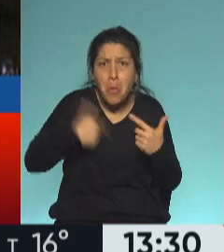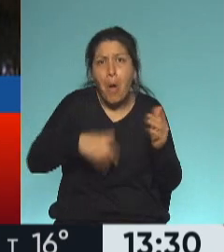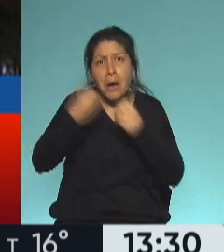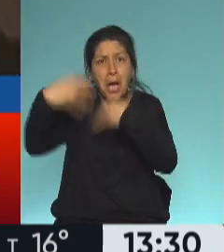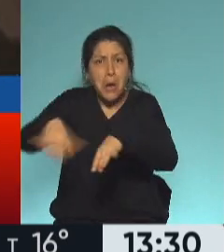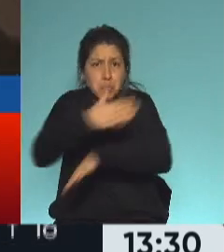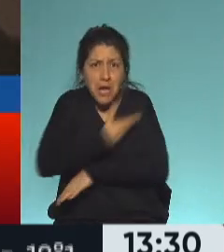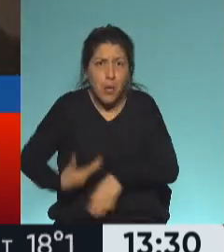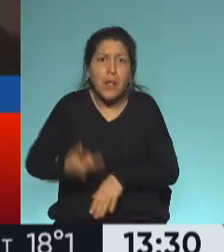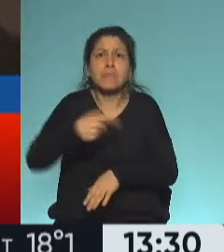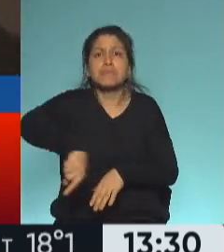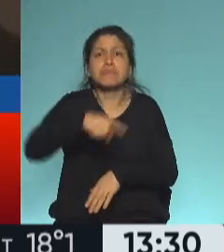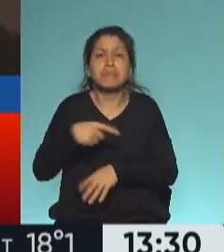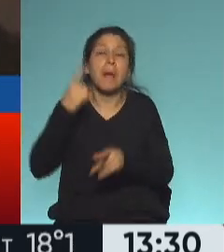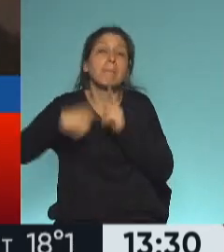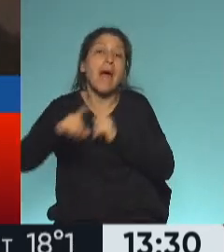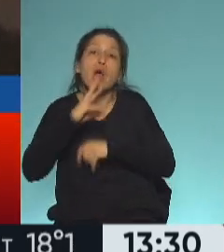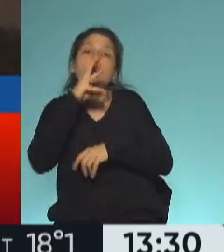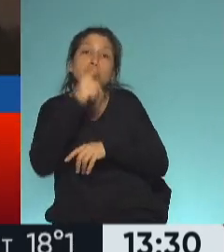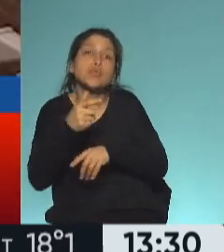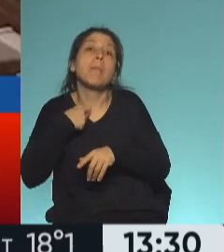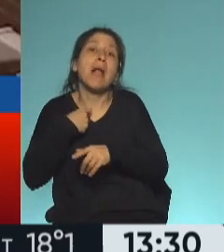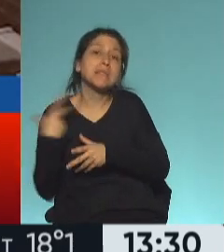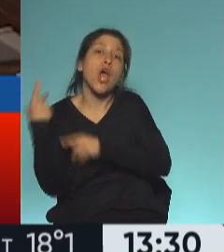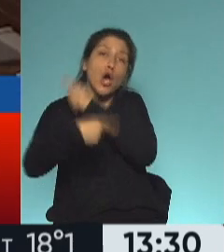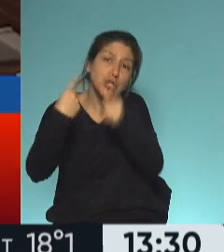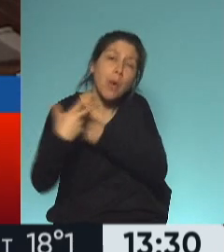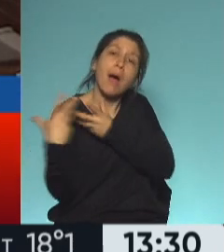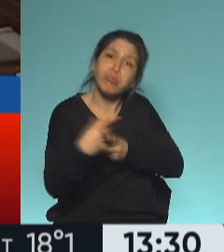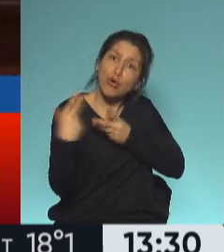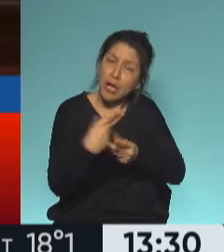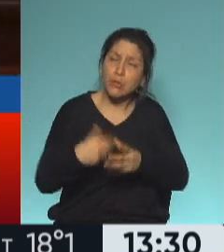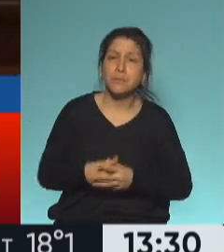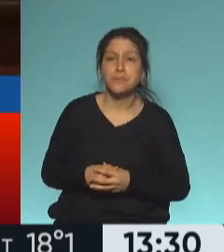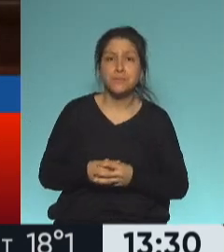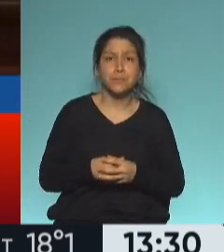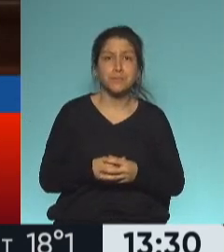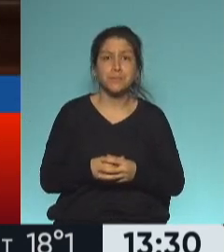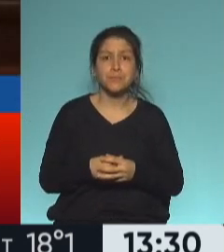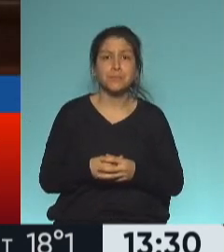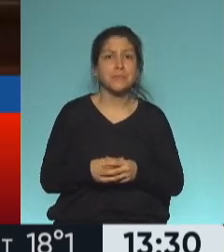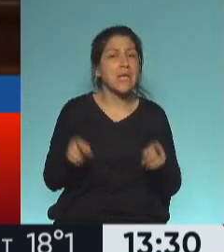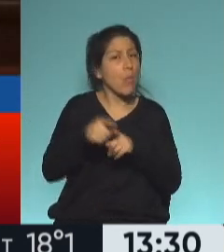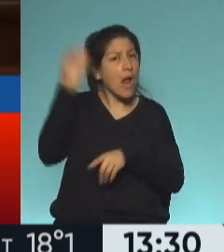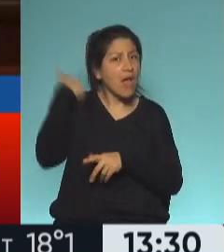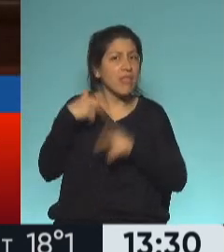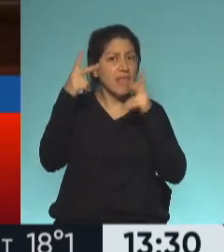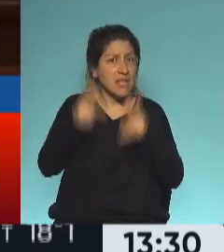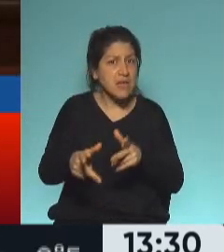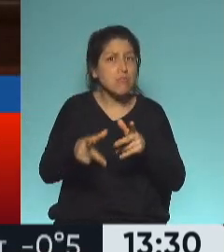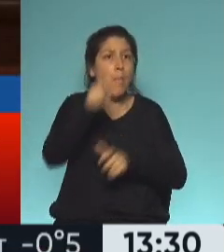gobierno, en tanto el Kremlin siga decidido a sostenerlo. Как мы и прогнозировали, наши недоброжелатели